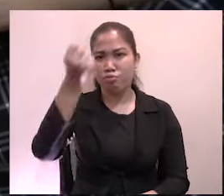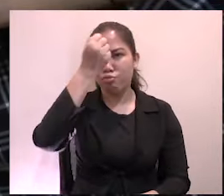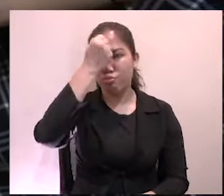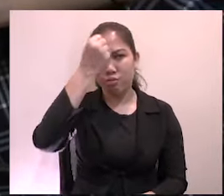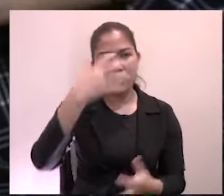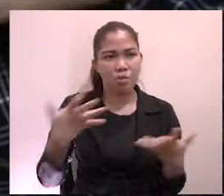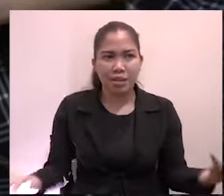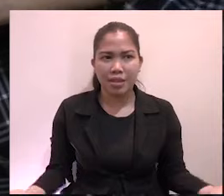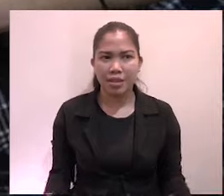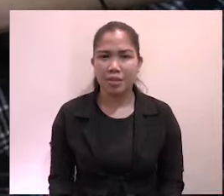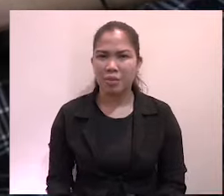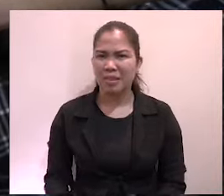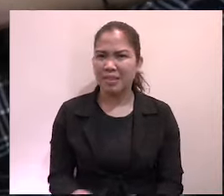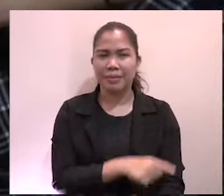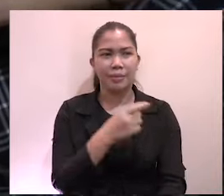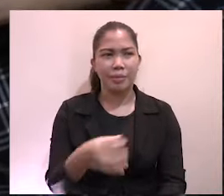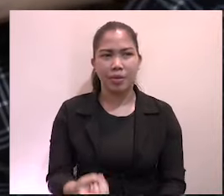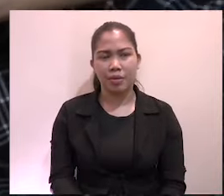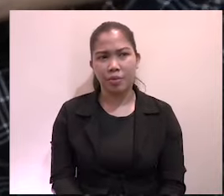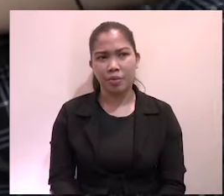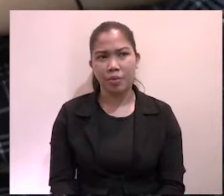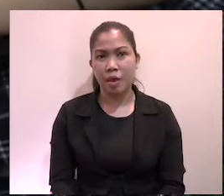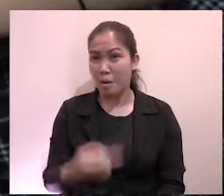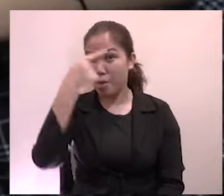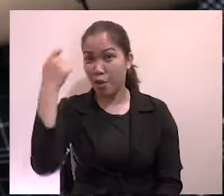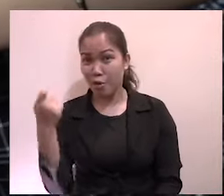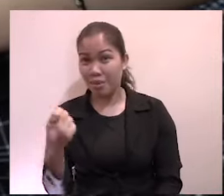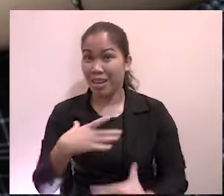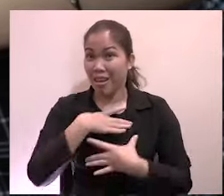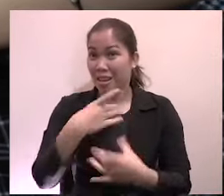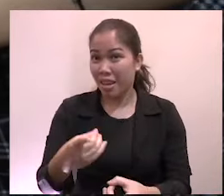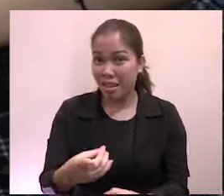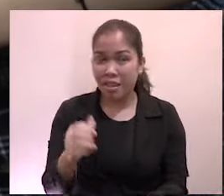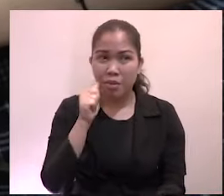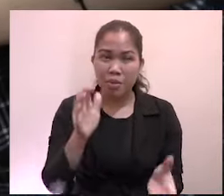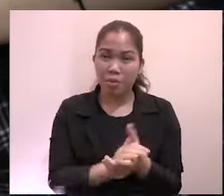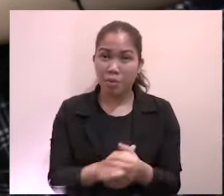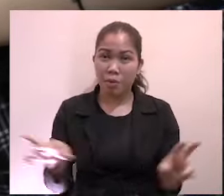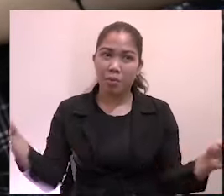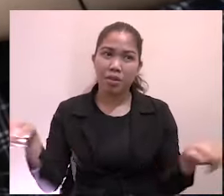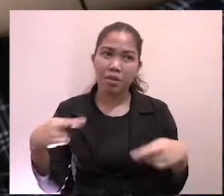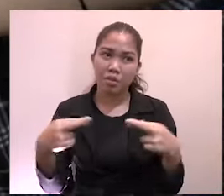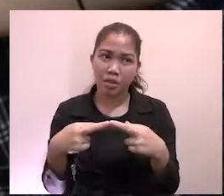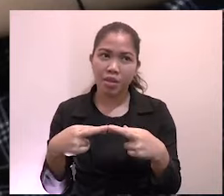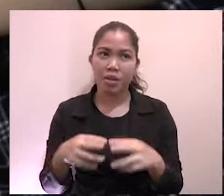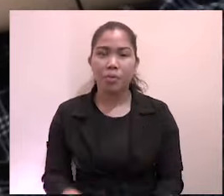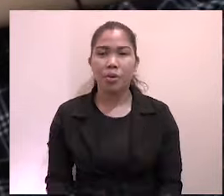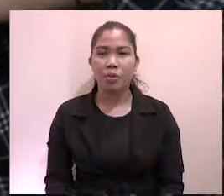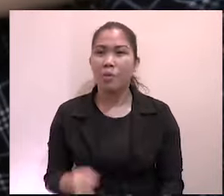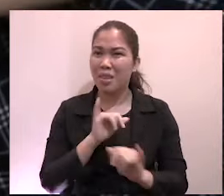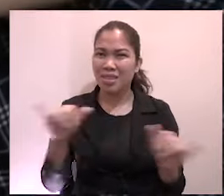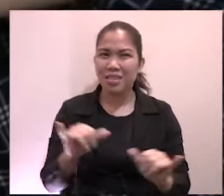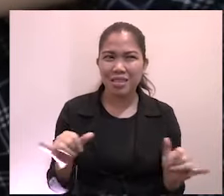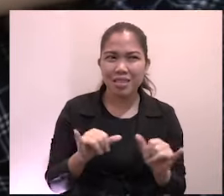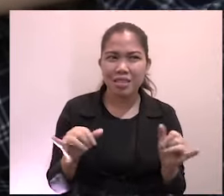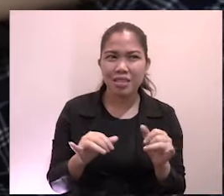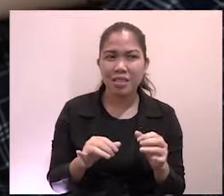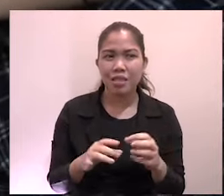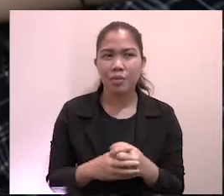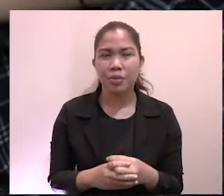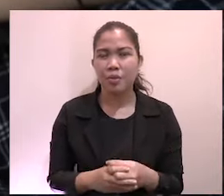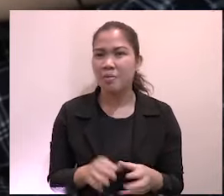naapektuhan yung bata dahil sa kagagawa mo, sir. Hindi dahil sa gusto ni Mrs. na magkabalikan kayo, mag-iskandalo kami kapag hindi ka pumunta